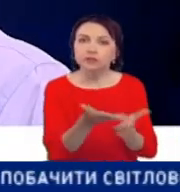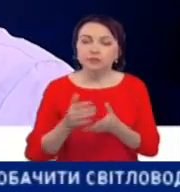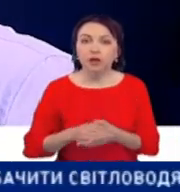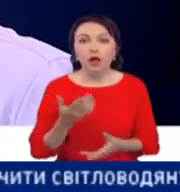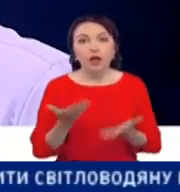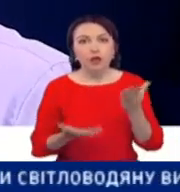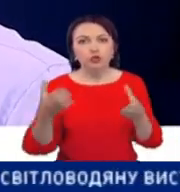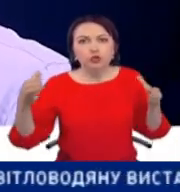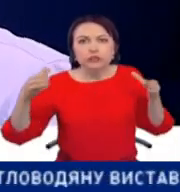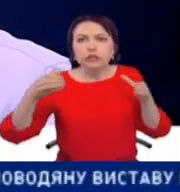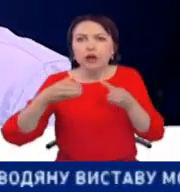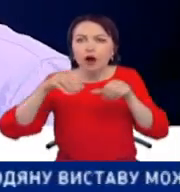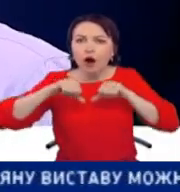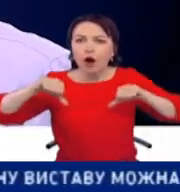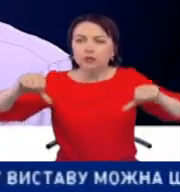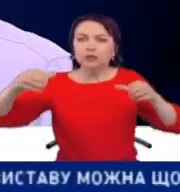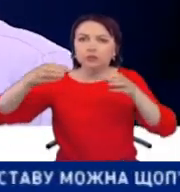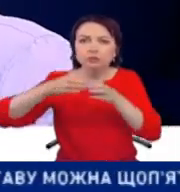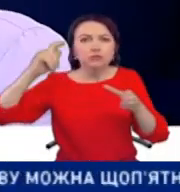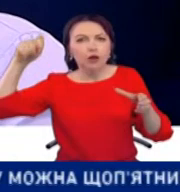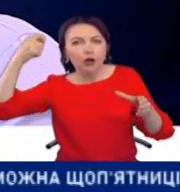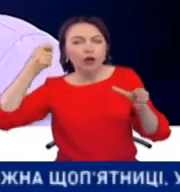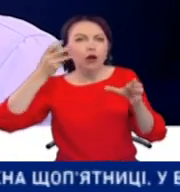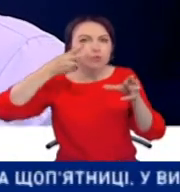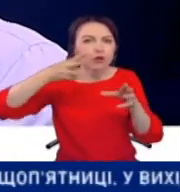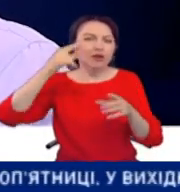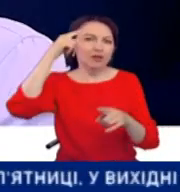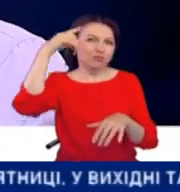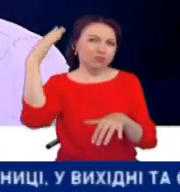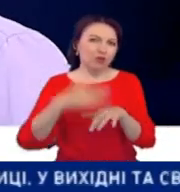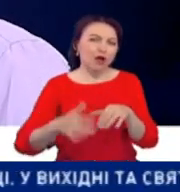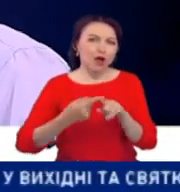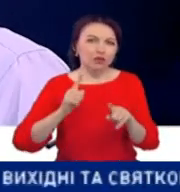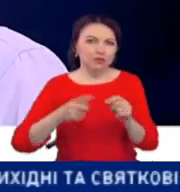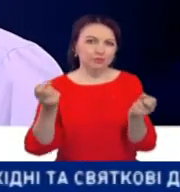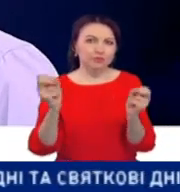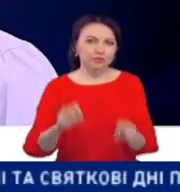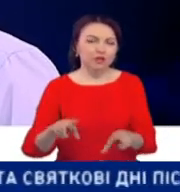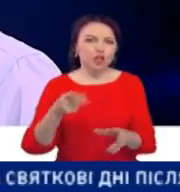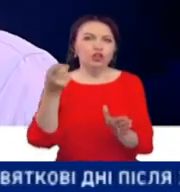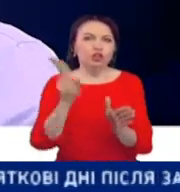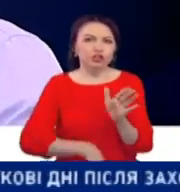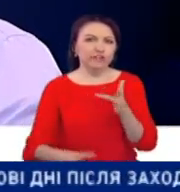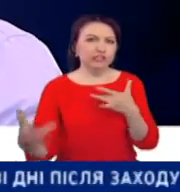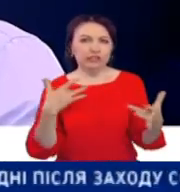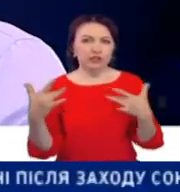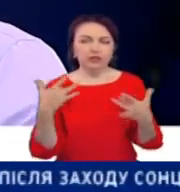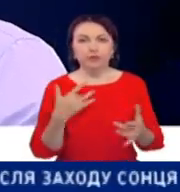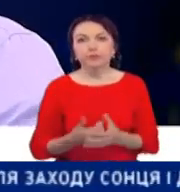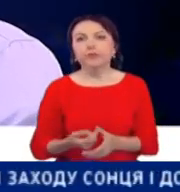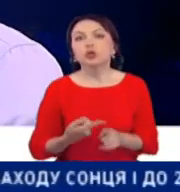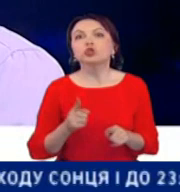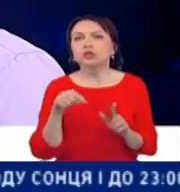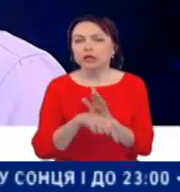ціла була делегація, представники ЗМІ і тому інше, ну, їх реакція зрозуміла. Це був, ну, як на мене, це був дешевий цирк. Що таке